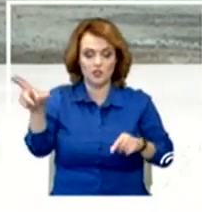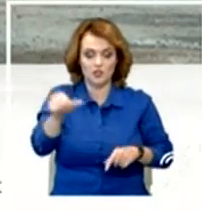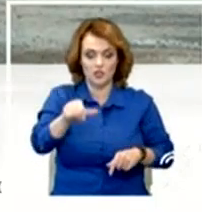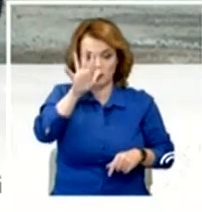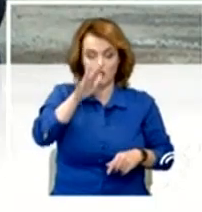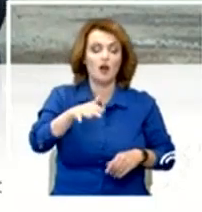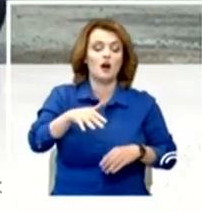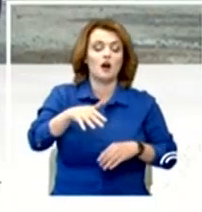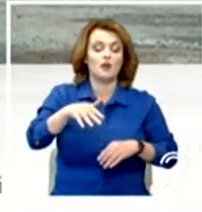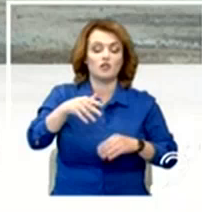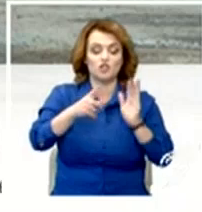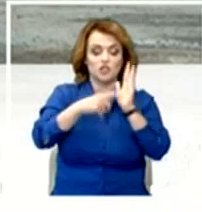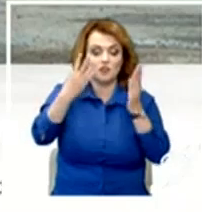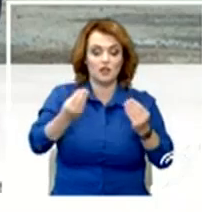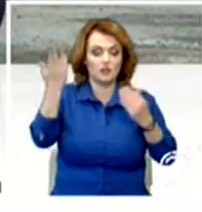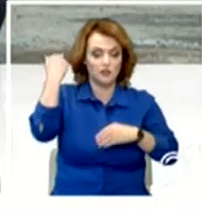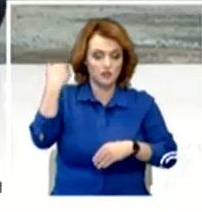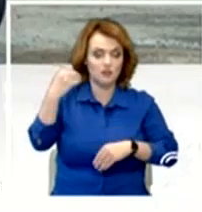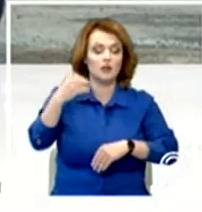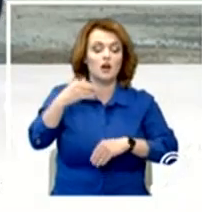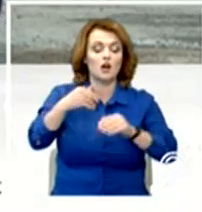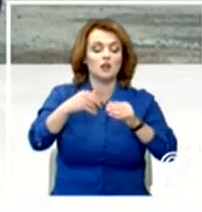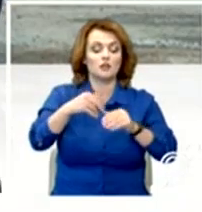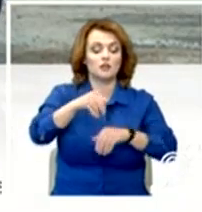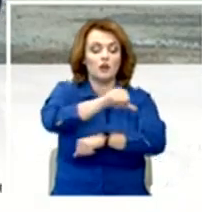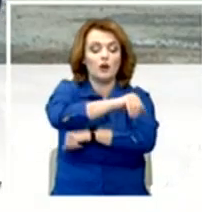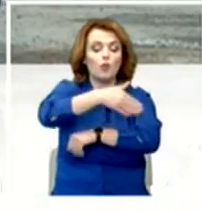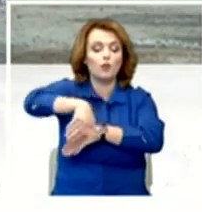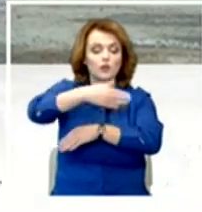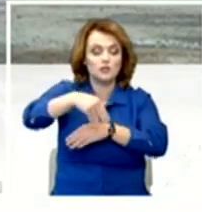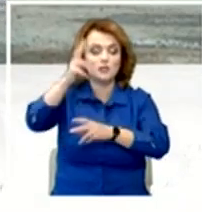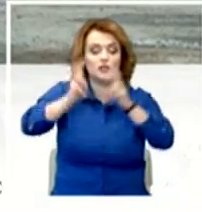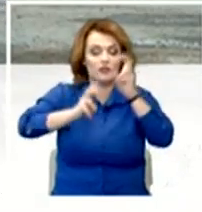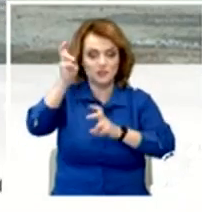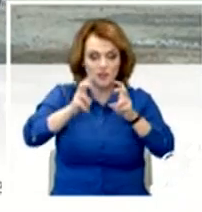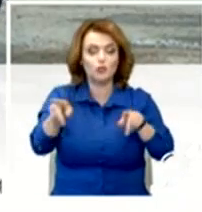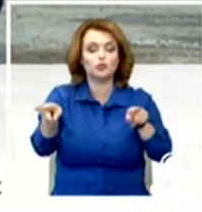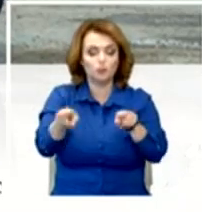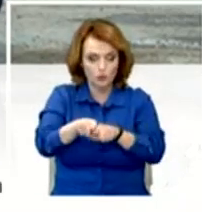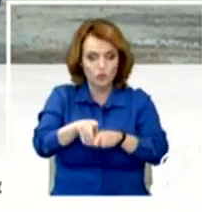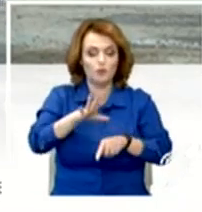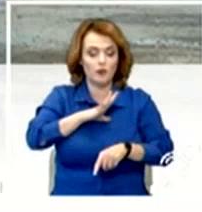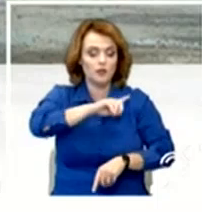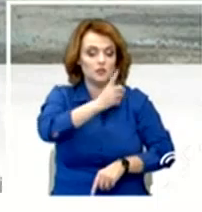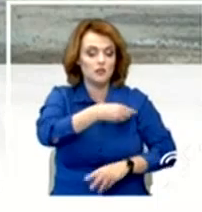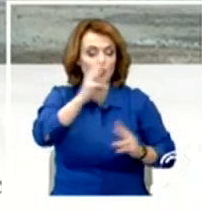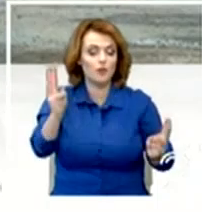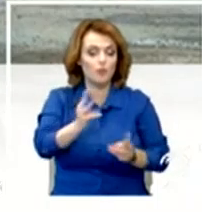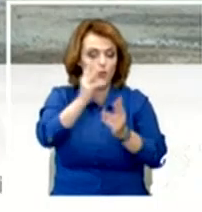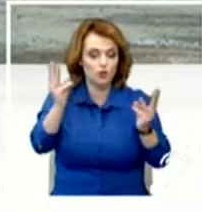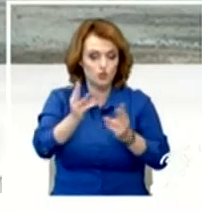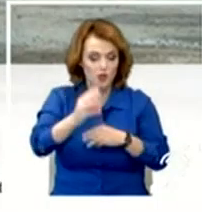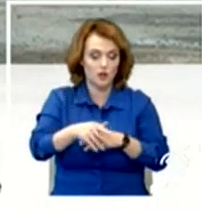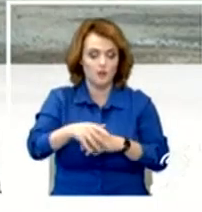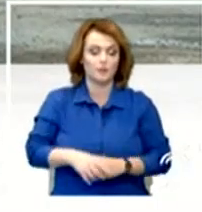strada Uzinilor, a izbucnit un incendiu la un depozit de colectare a plasticului. Deocamdată acestea au fost informațiile,